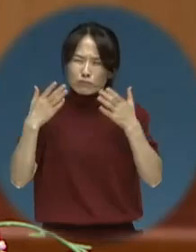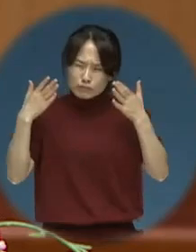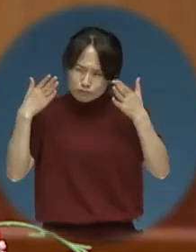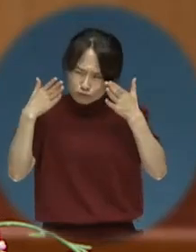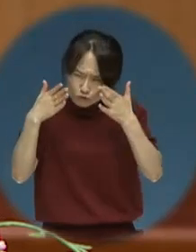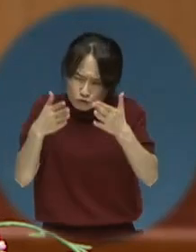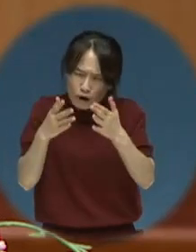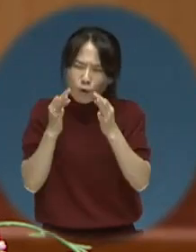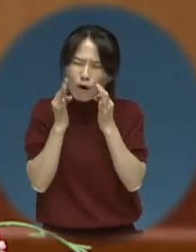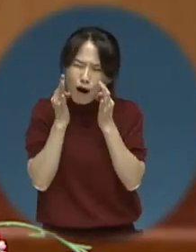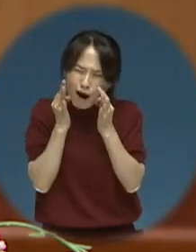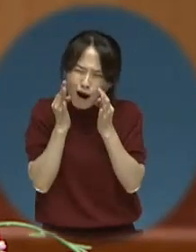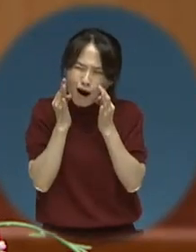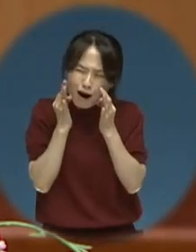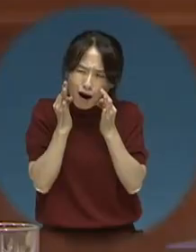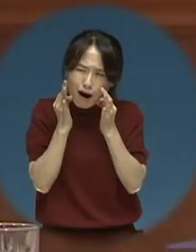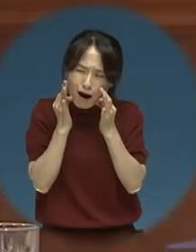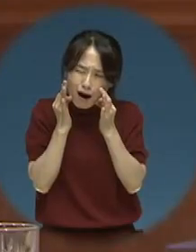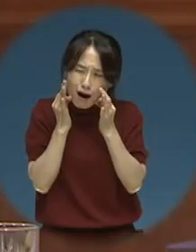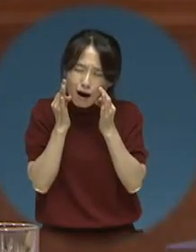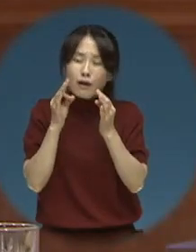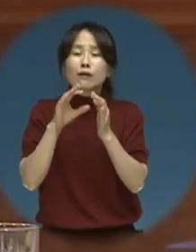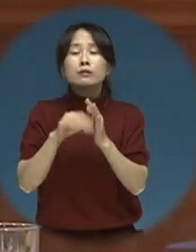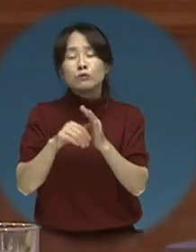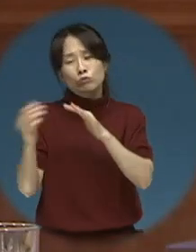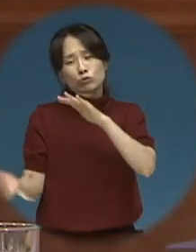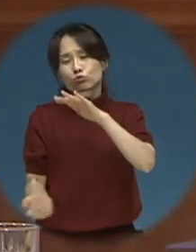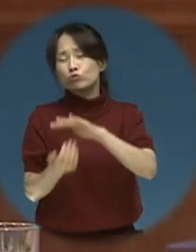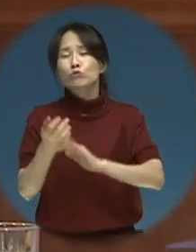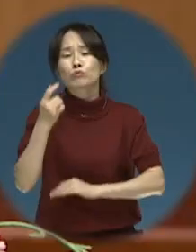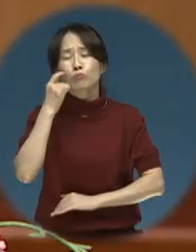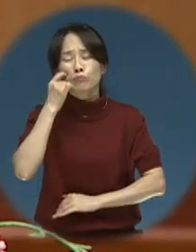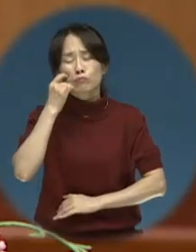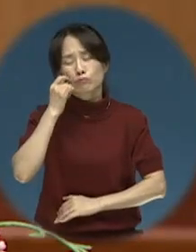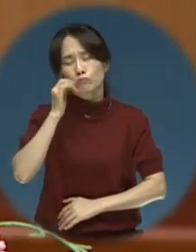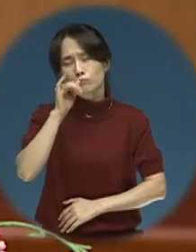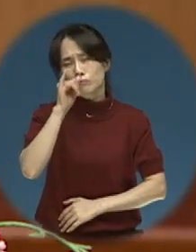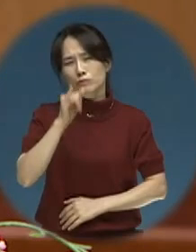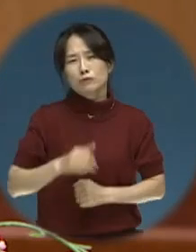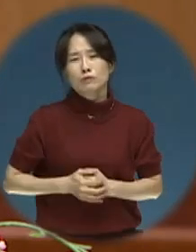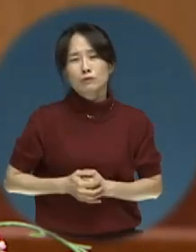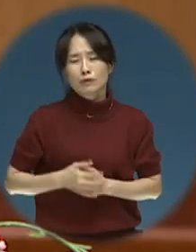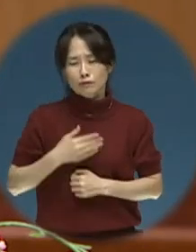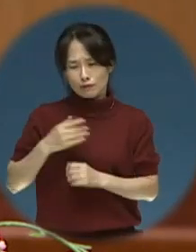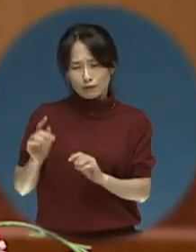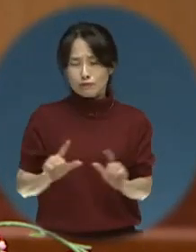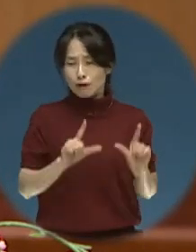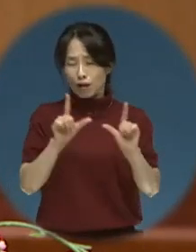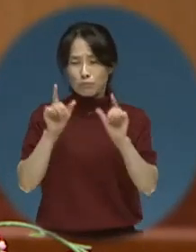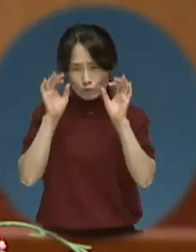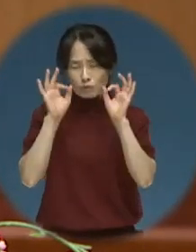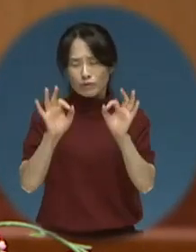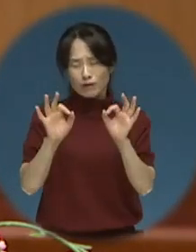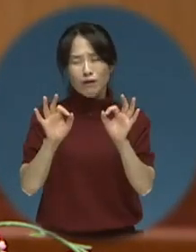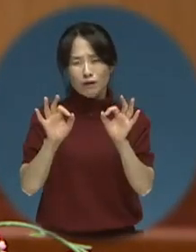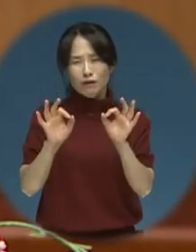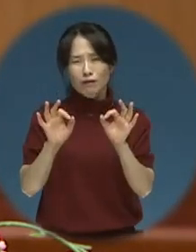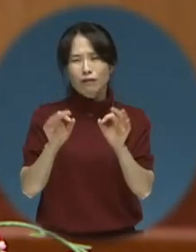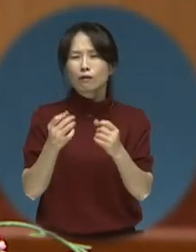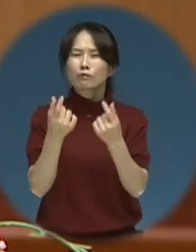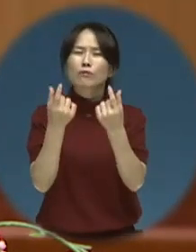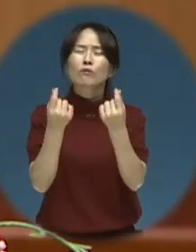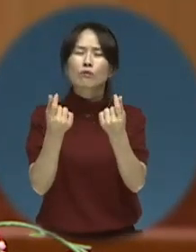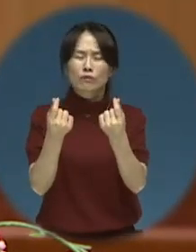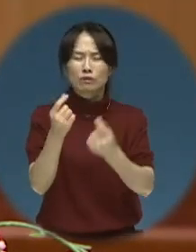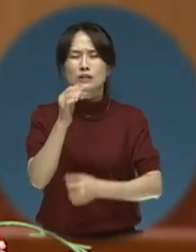해서도 닿지 않는 것들 있죠. 예. 이루어지지 않는 것들. 예. 살아보니까 그런 게 있더라고요. 에,